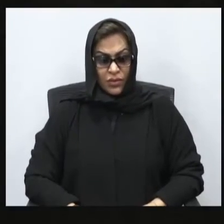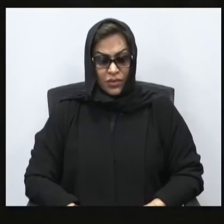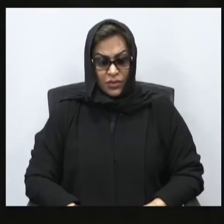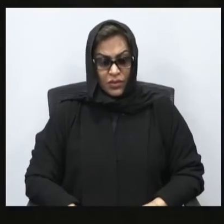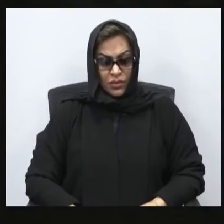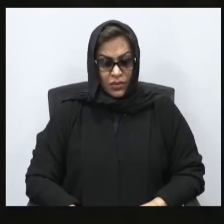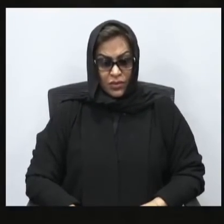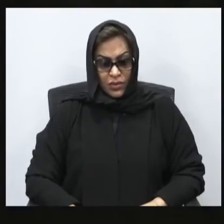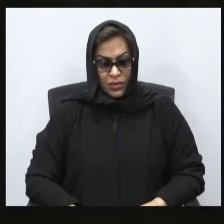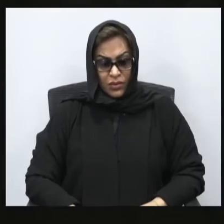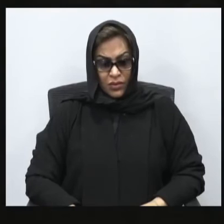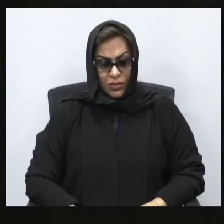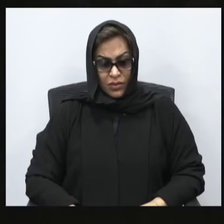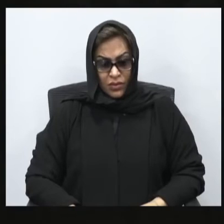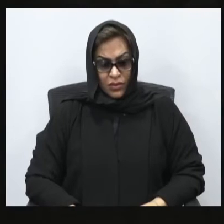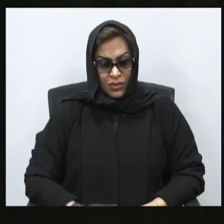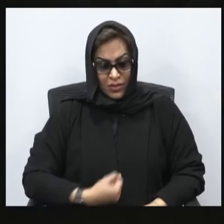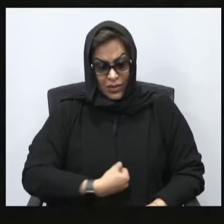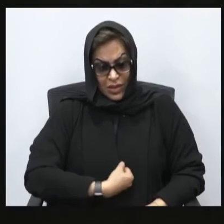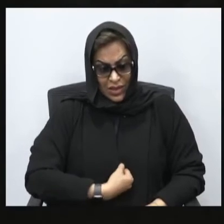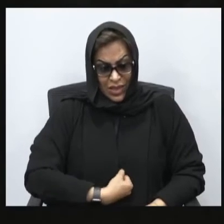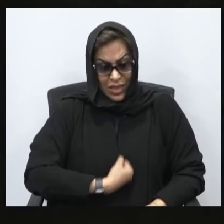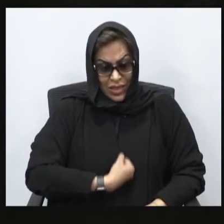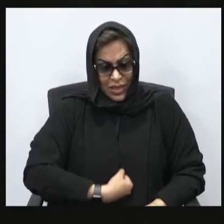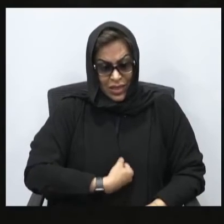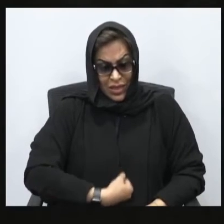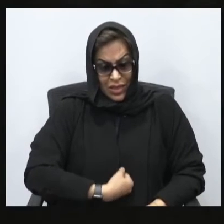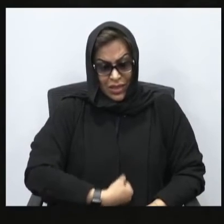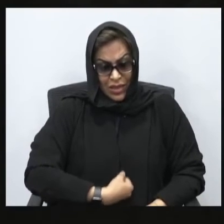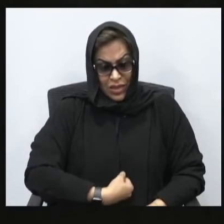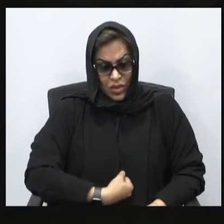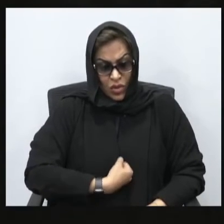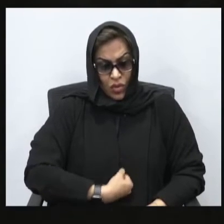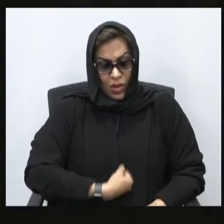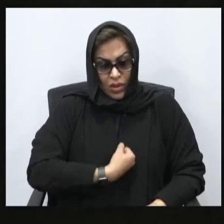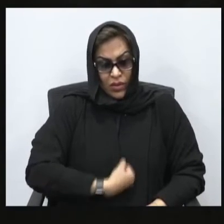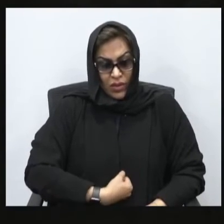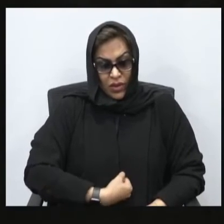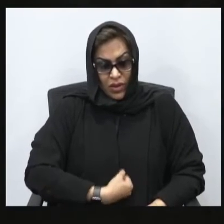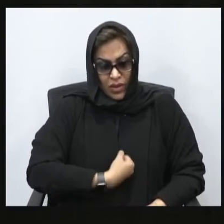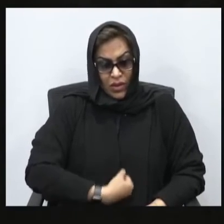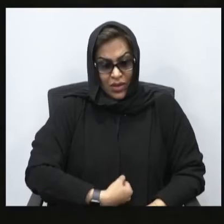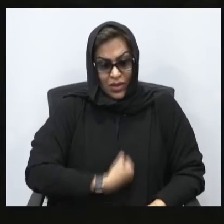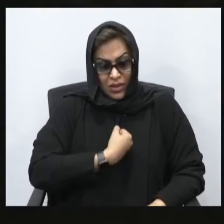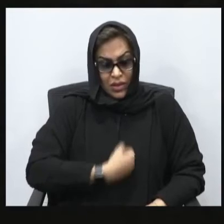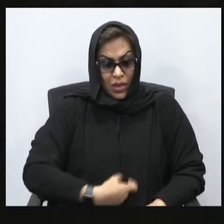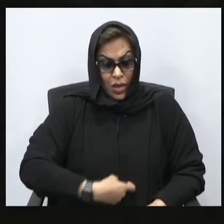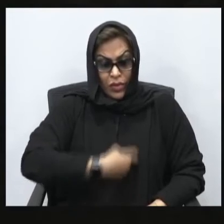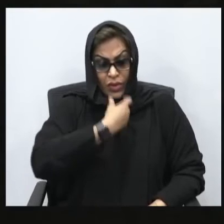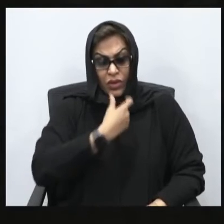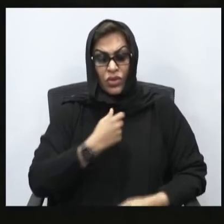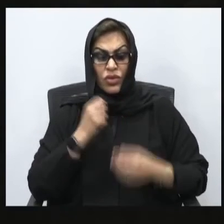التجويف الصدري بالتالي راح احرك مين راح احرك الحجاب الحاجز لانه هو العضله التي تحرك